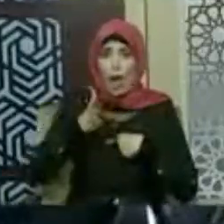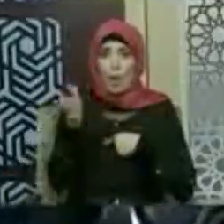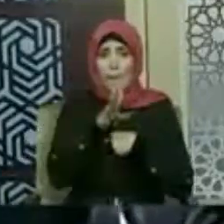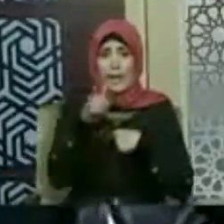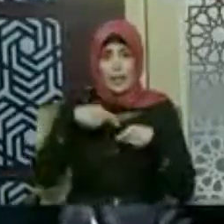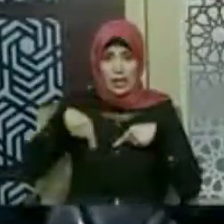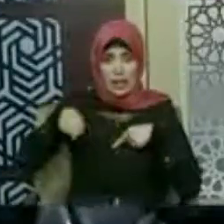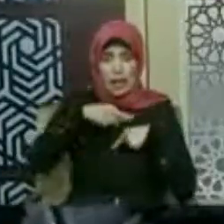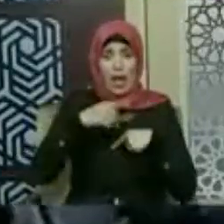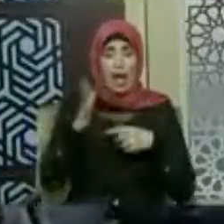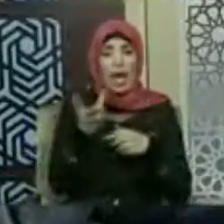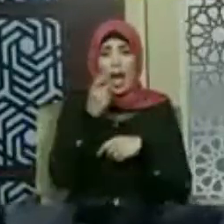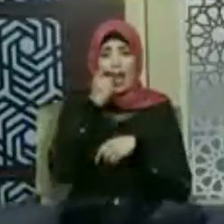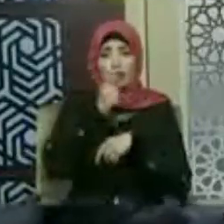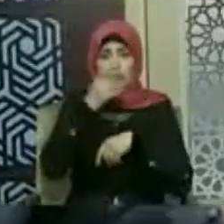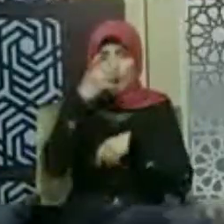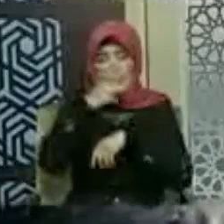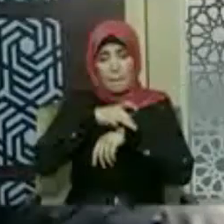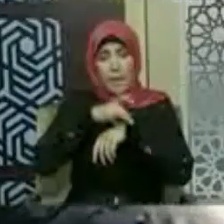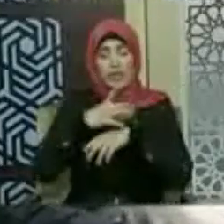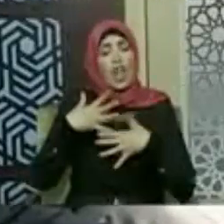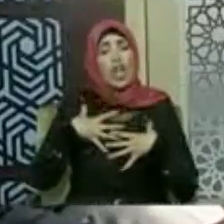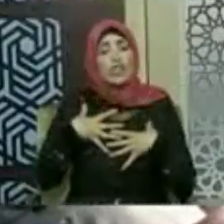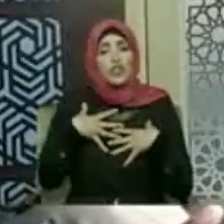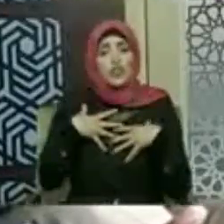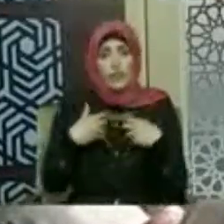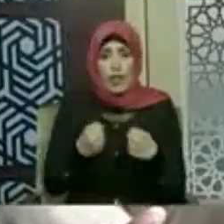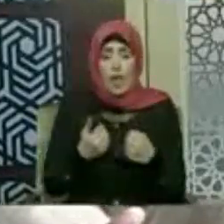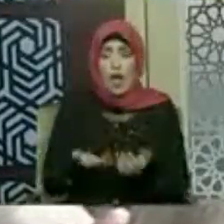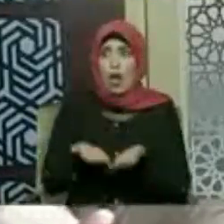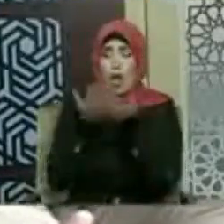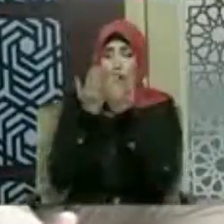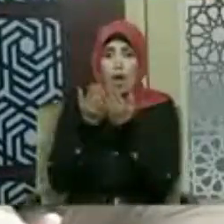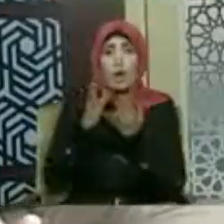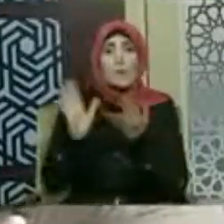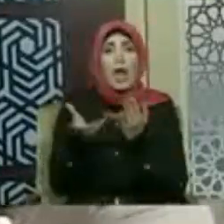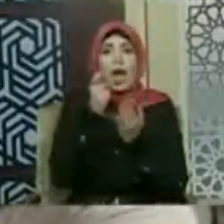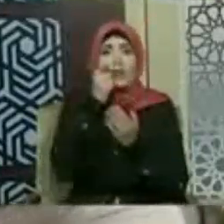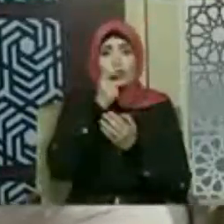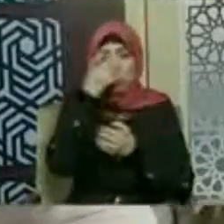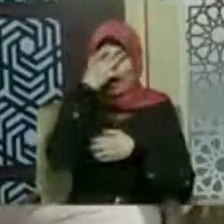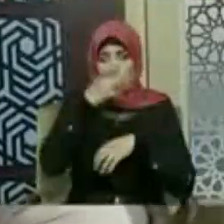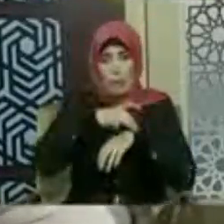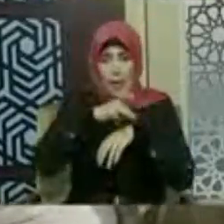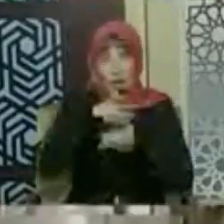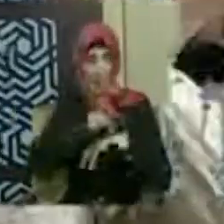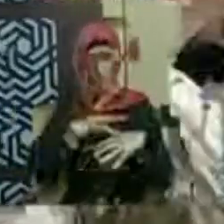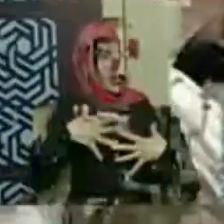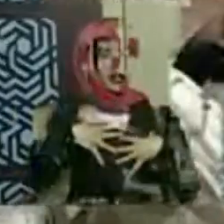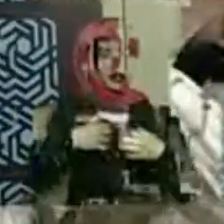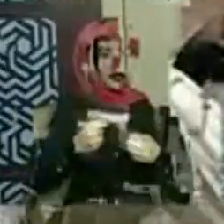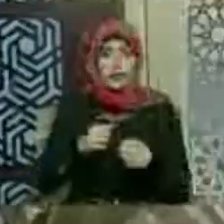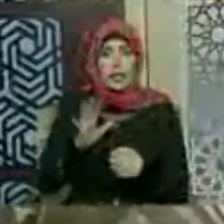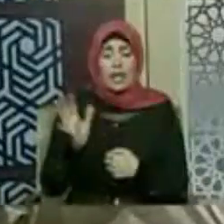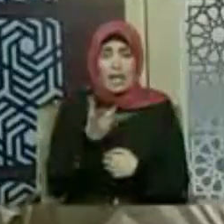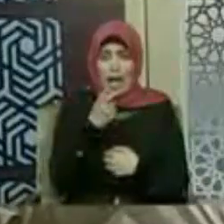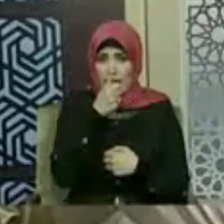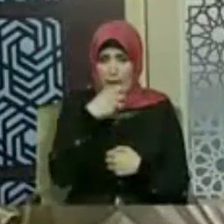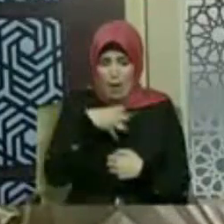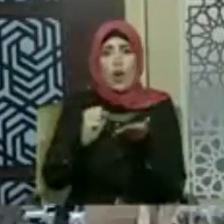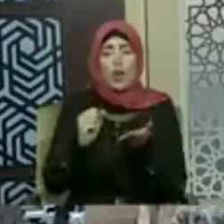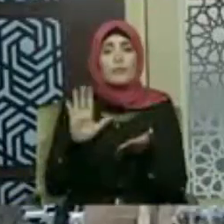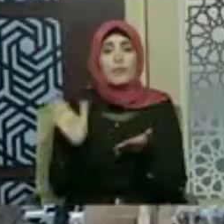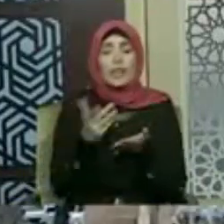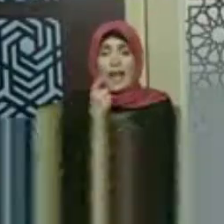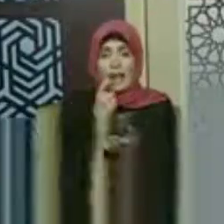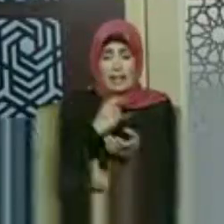ولا دينا إلا سددته، واغننا بحلالك عن الحرام وبفضلك عمن سواك، واجعل